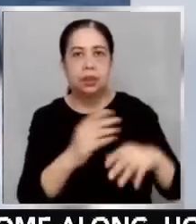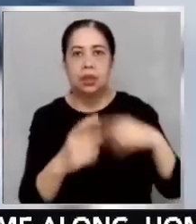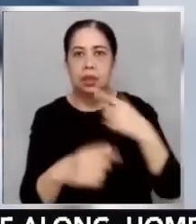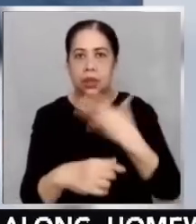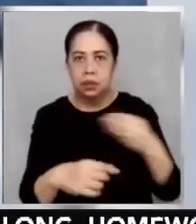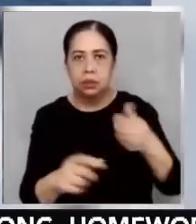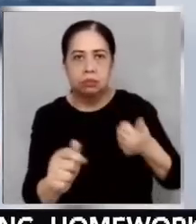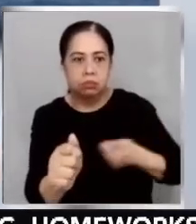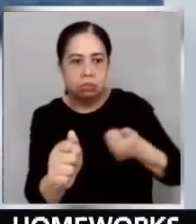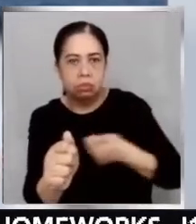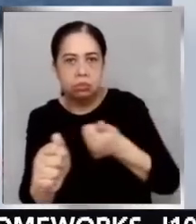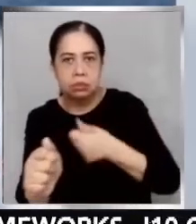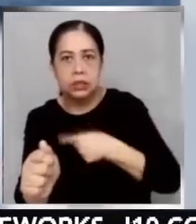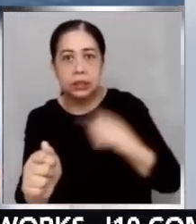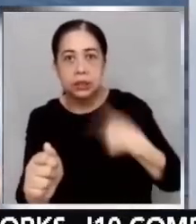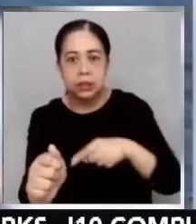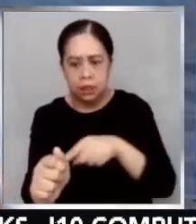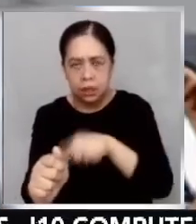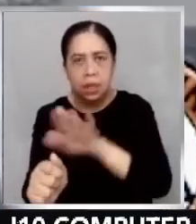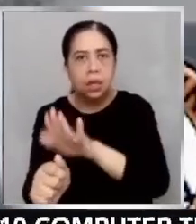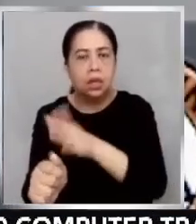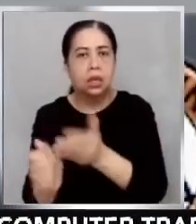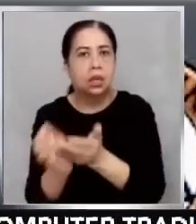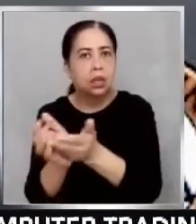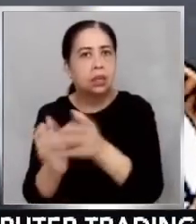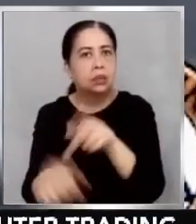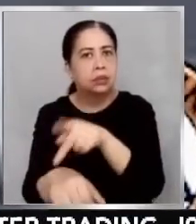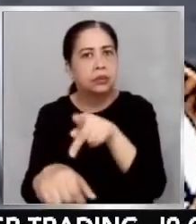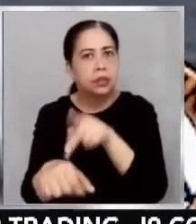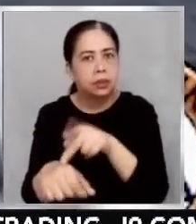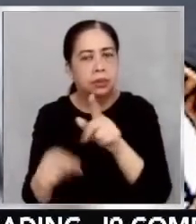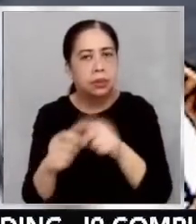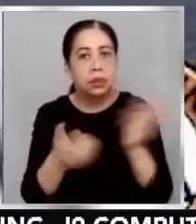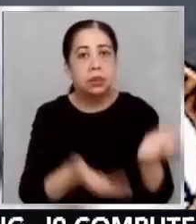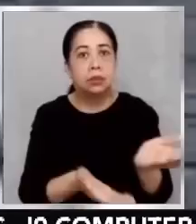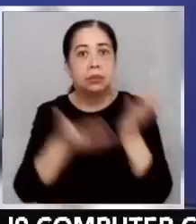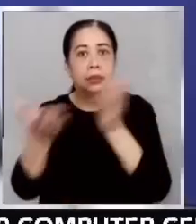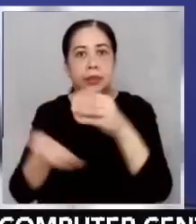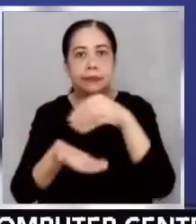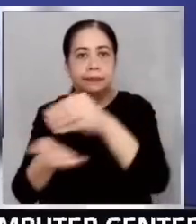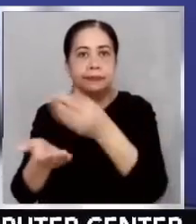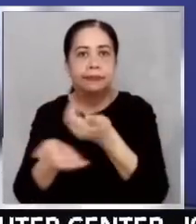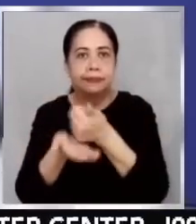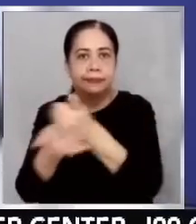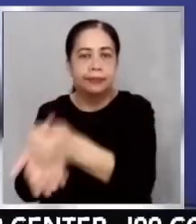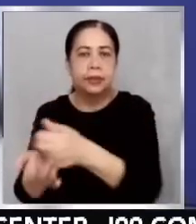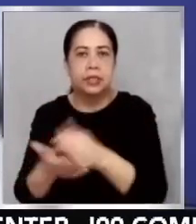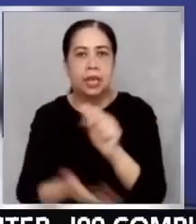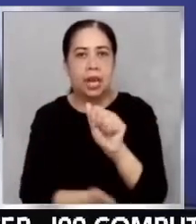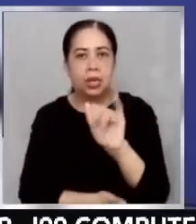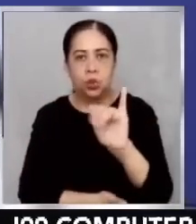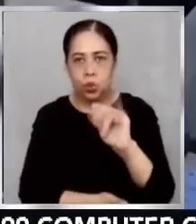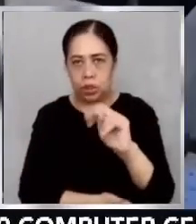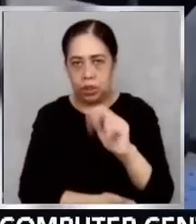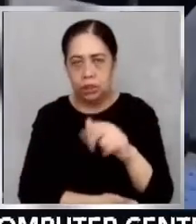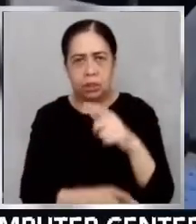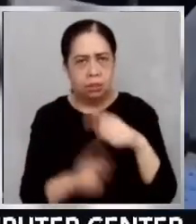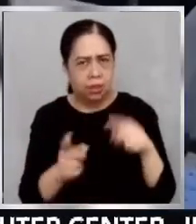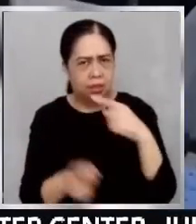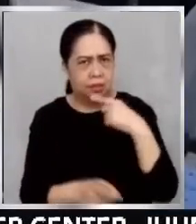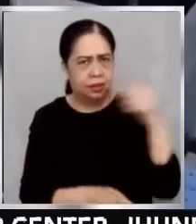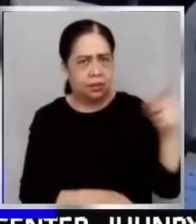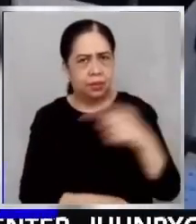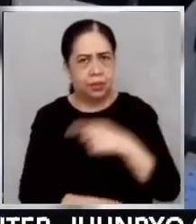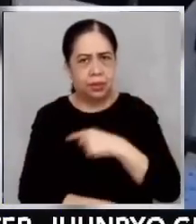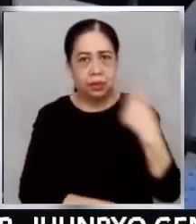barko ng China ang mga barko ng Pilipinas na maghahatid ng supply sa Ayungin Shoal. Pero sabi ng Chinese Foreign Ministry spokesperson